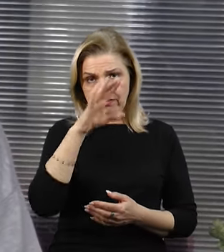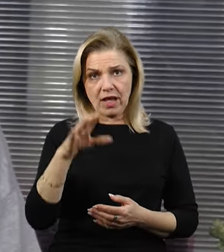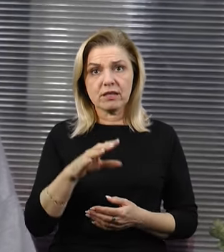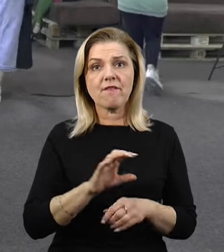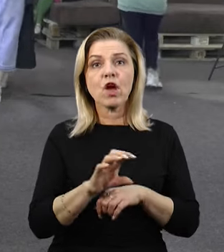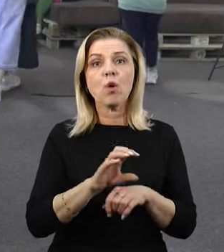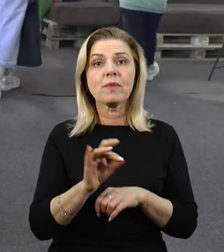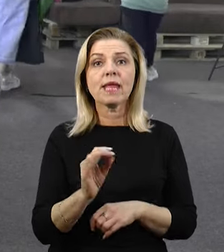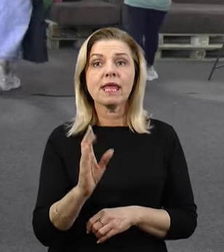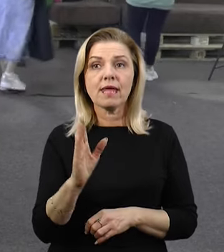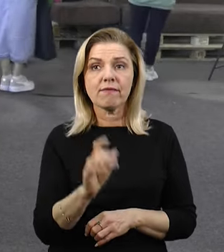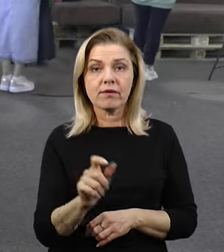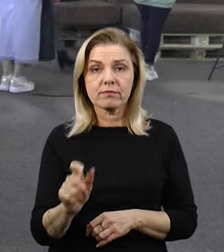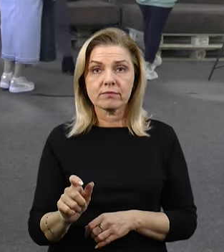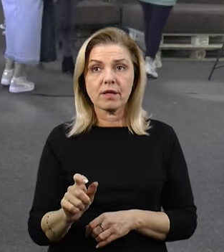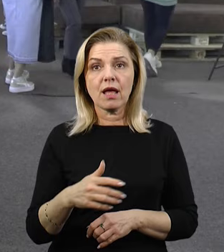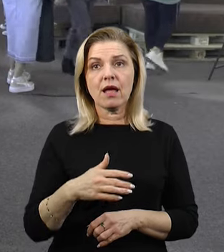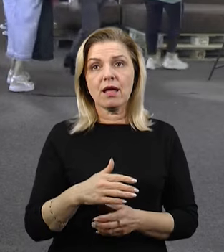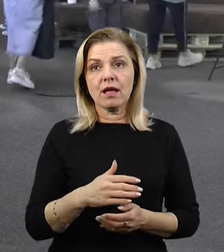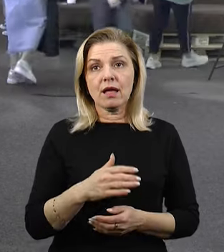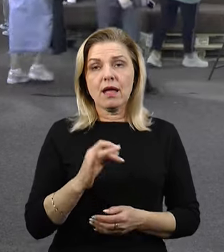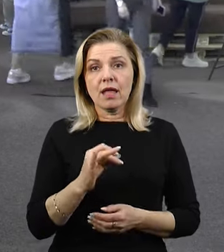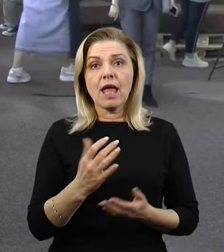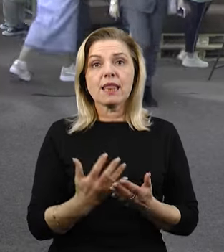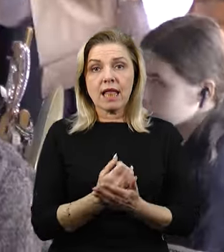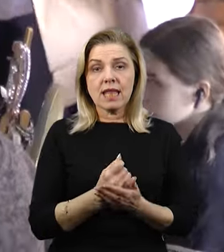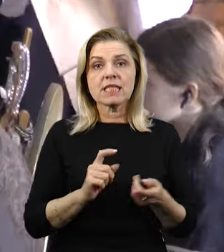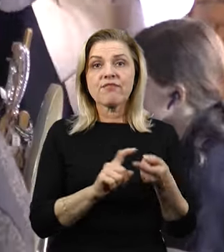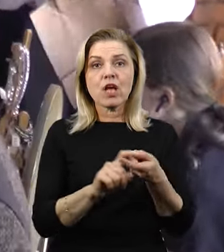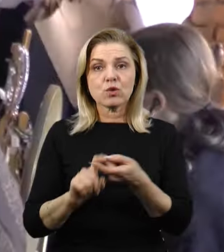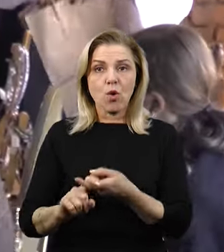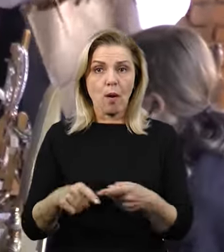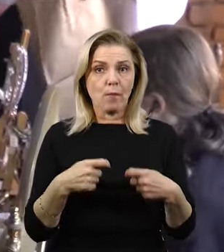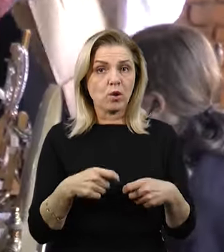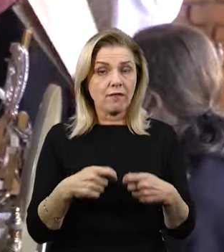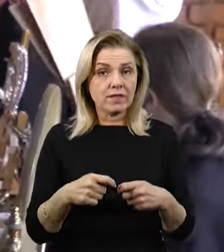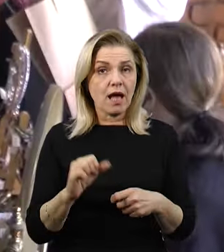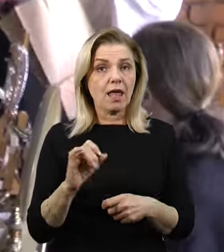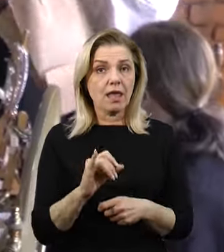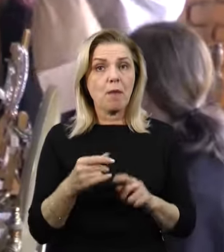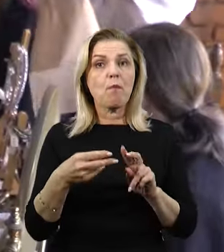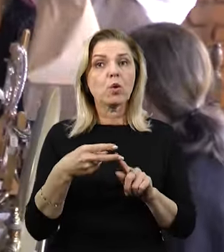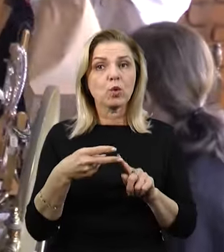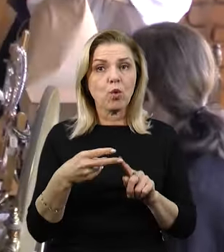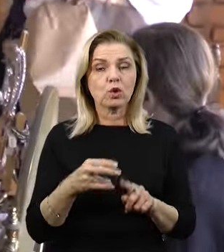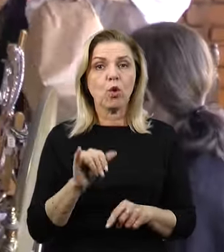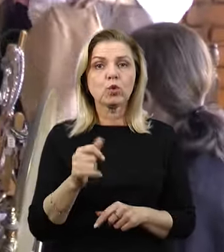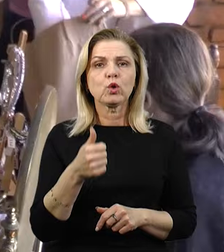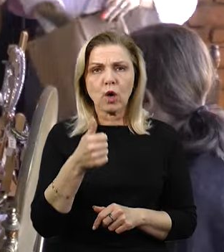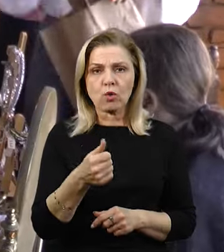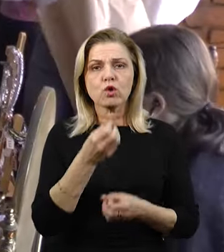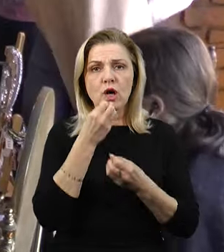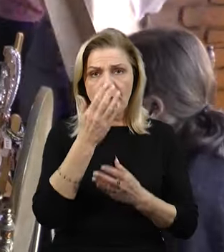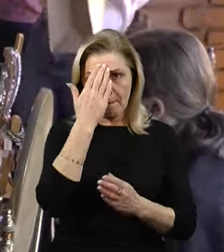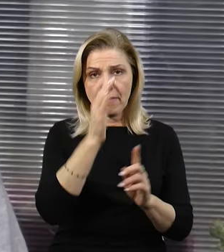і наладжувати зв'язок з покупцями. А по-друге, у них дуже хороша мета, вони